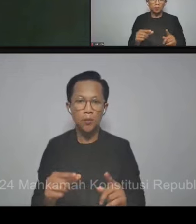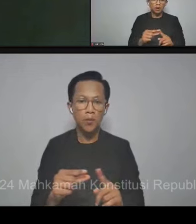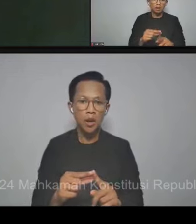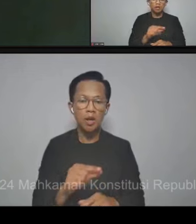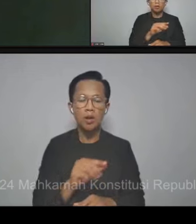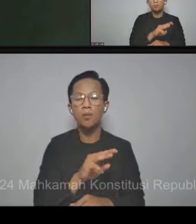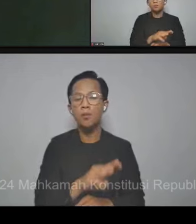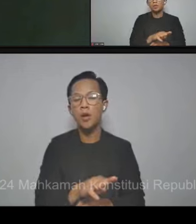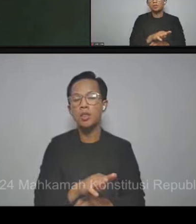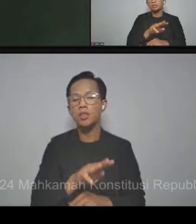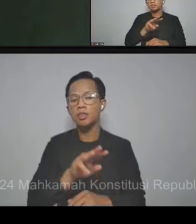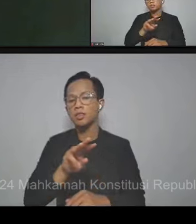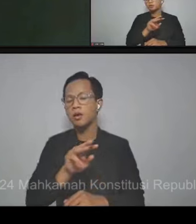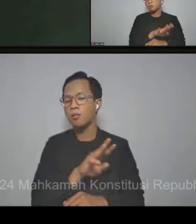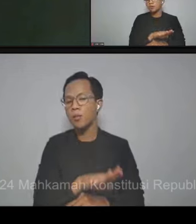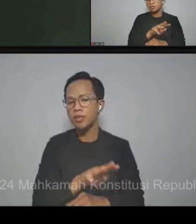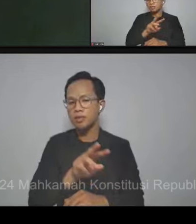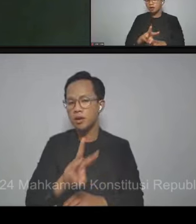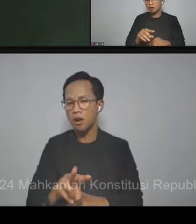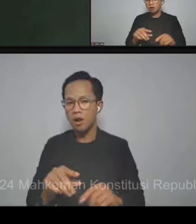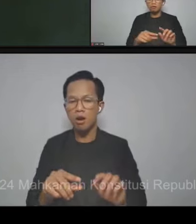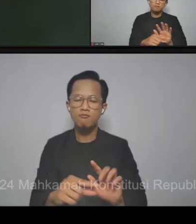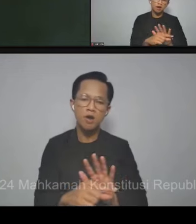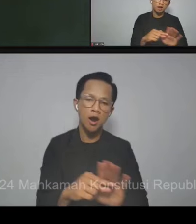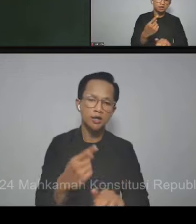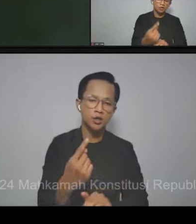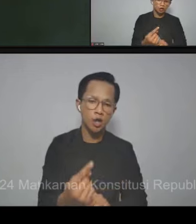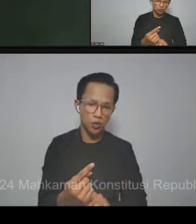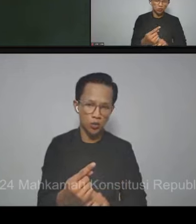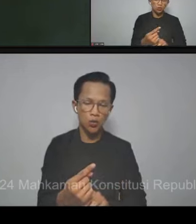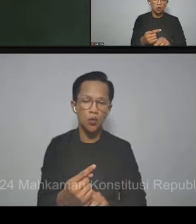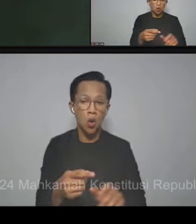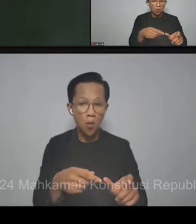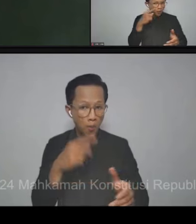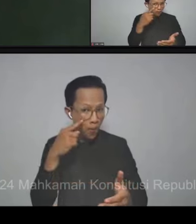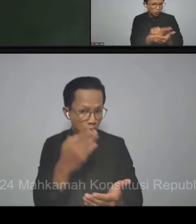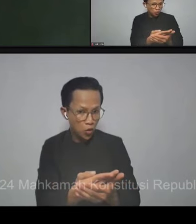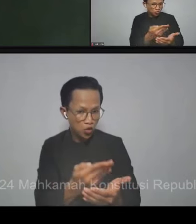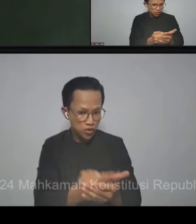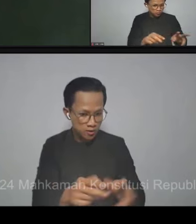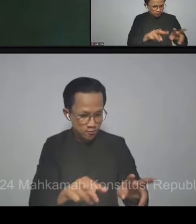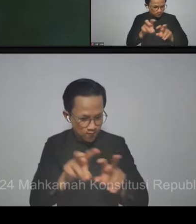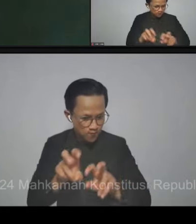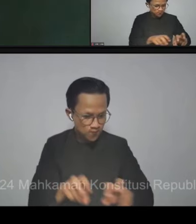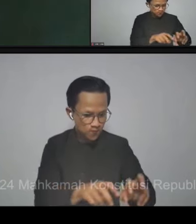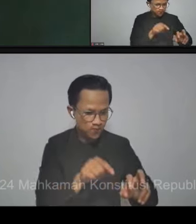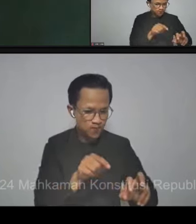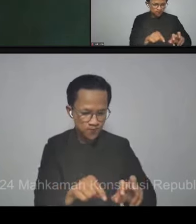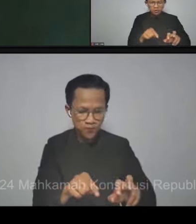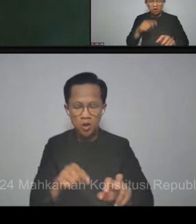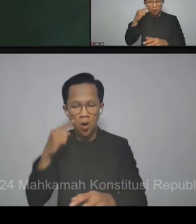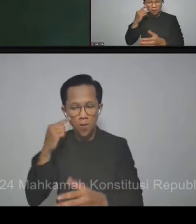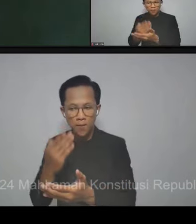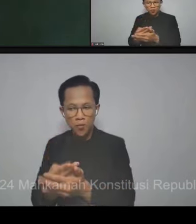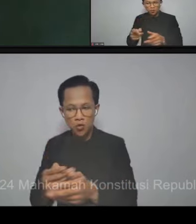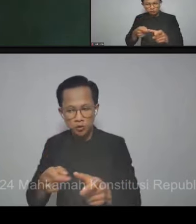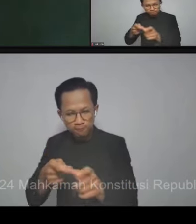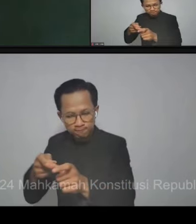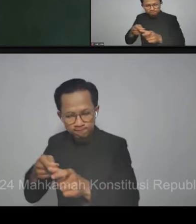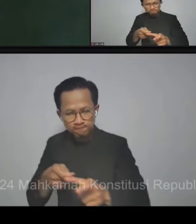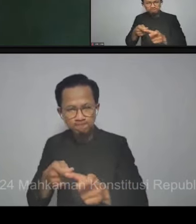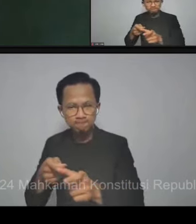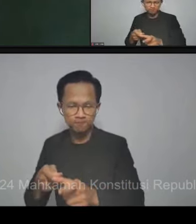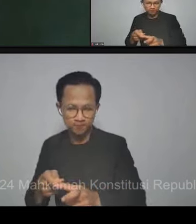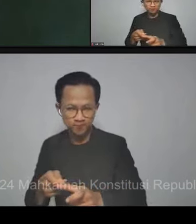ayat 1 undang-undang 7 2021 yang menyatakan pemeriksaan bukti permulaan dipersamakan dengan proses Penyelidikan dan tgas pula dalam frase sebagaimana